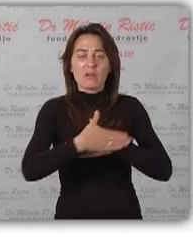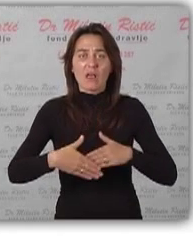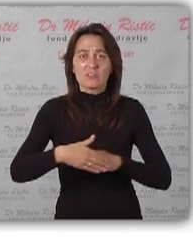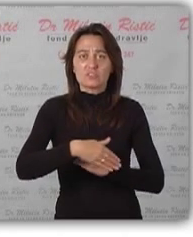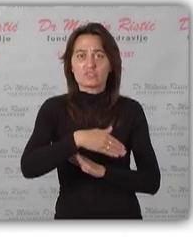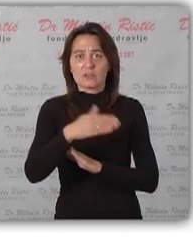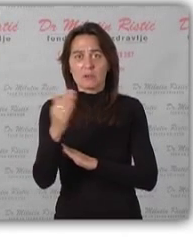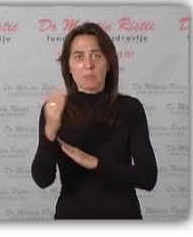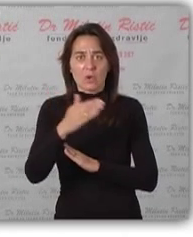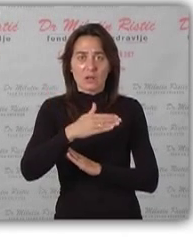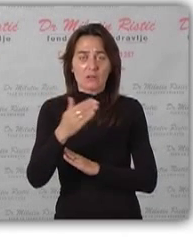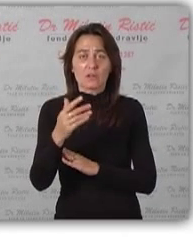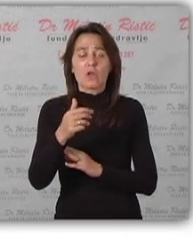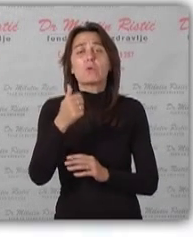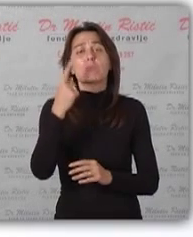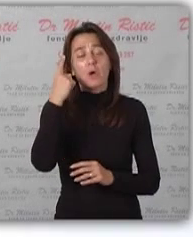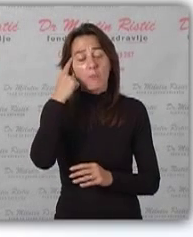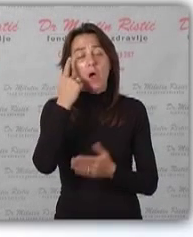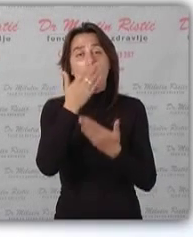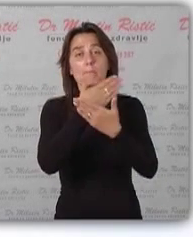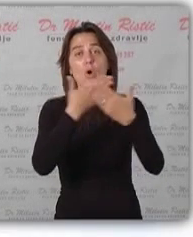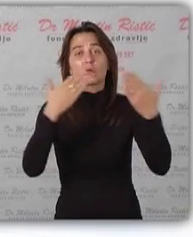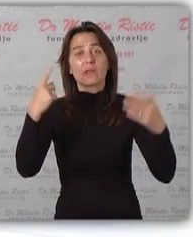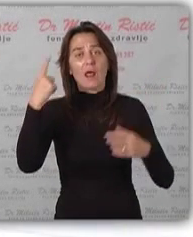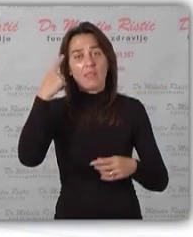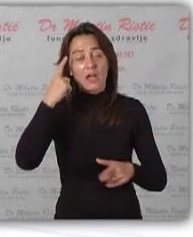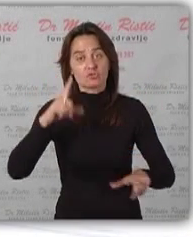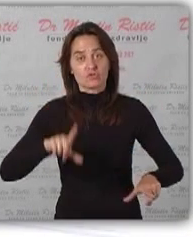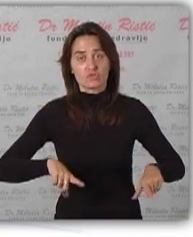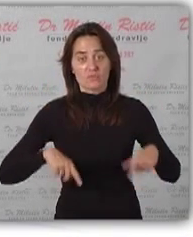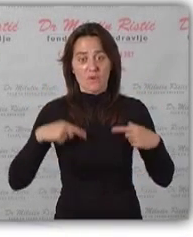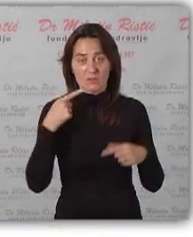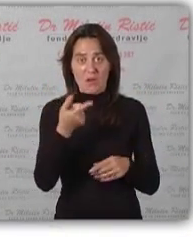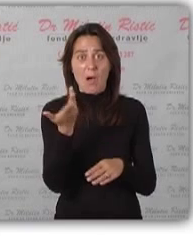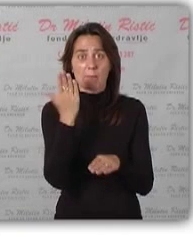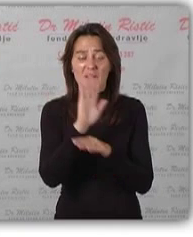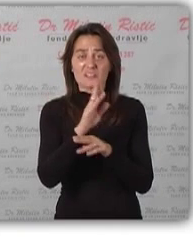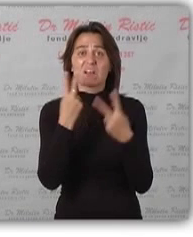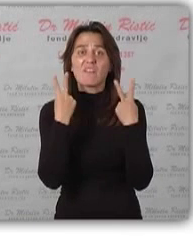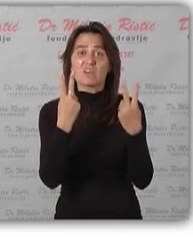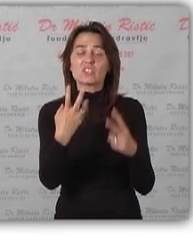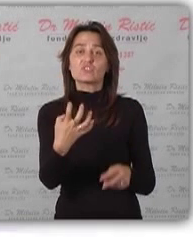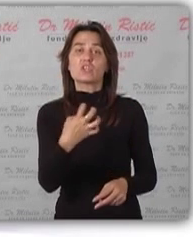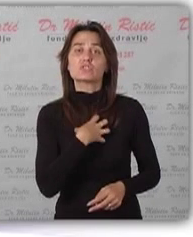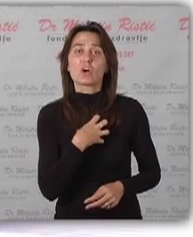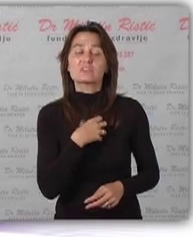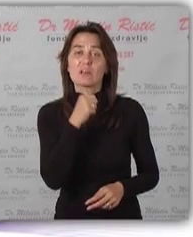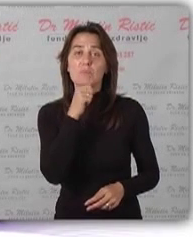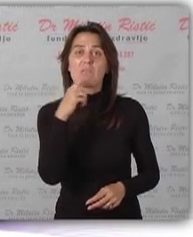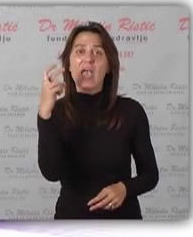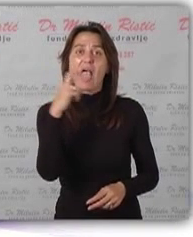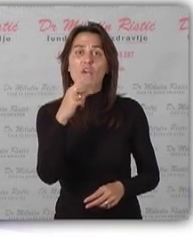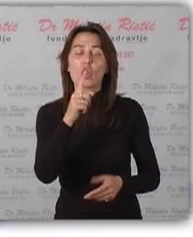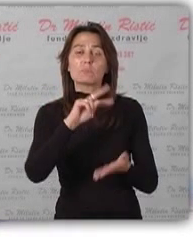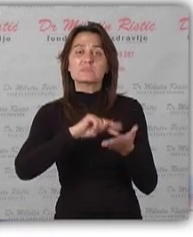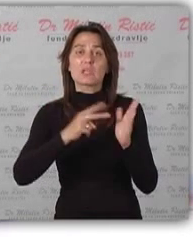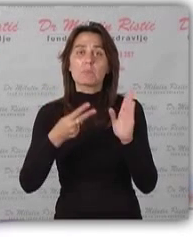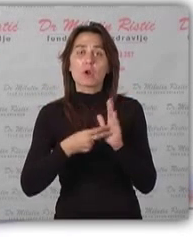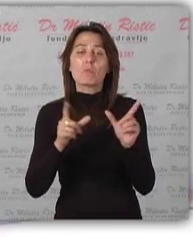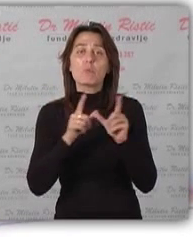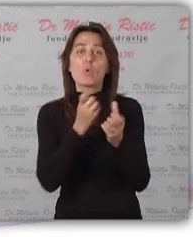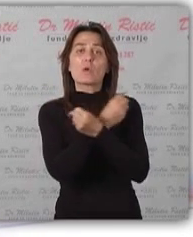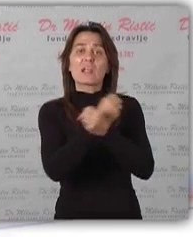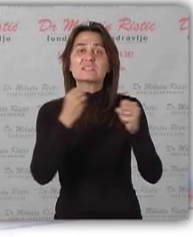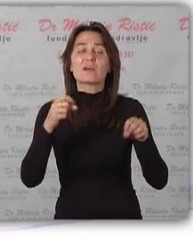ograničenih pokreta u zglobu. S obzirom na moderan način života, artroze predstavljaju veoma važan socijalni i ekonomski